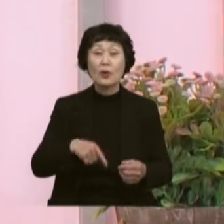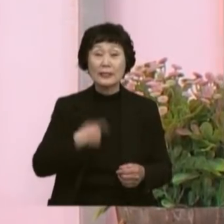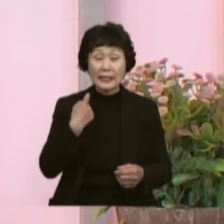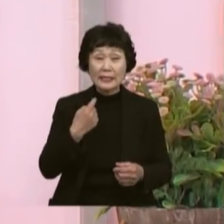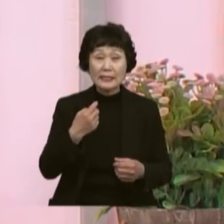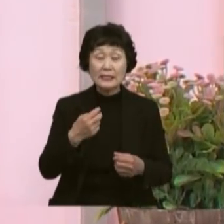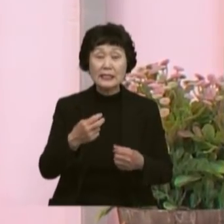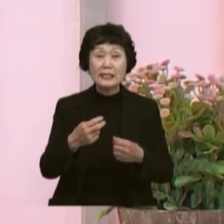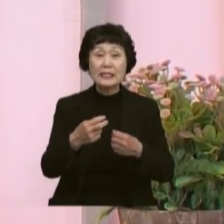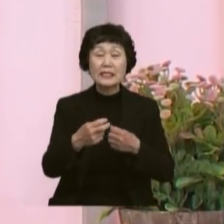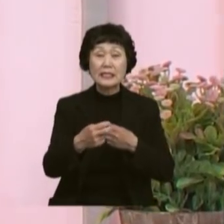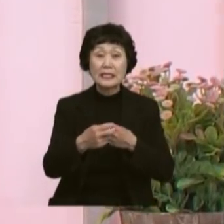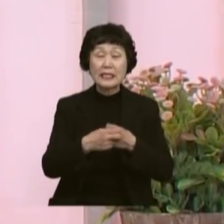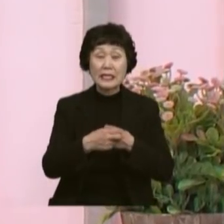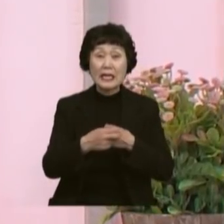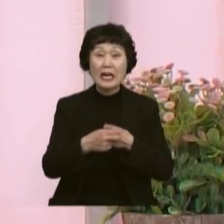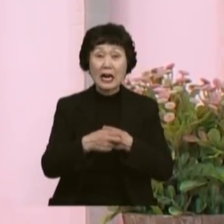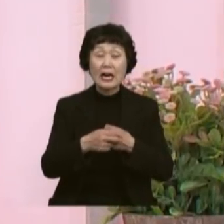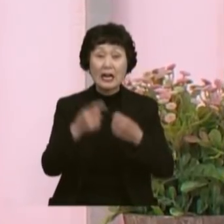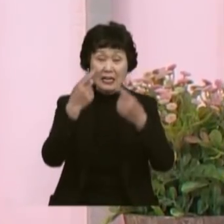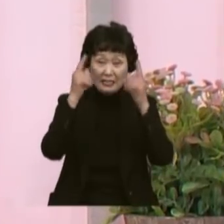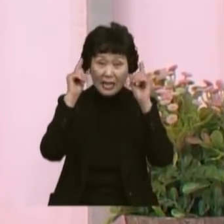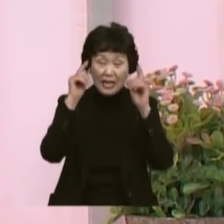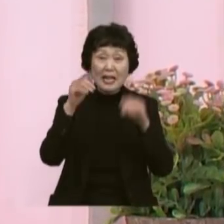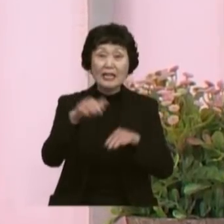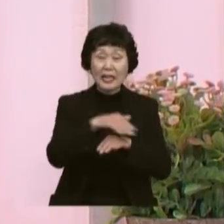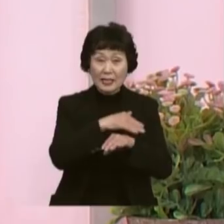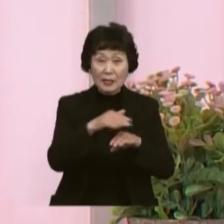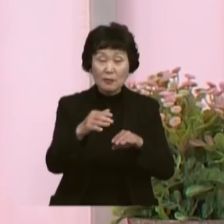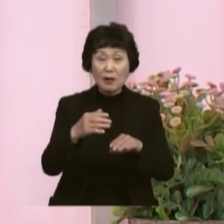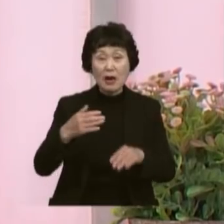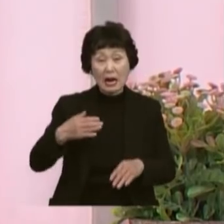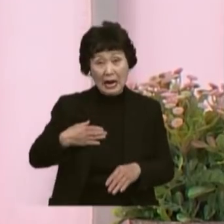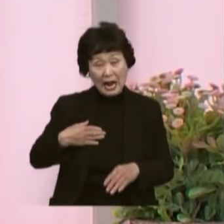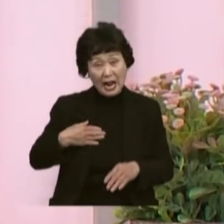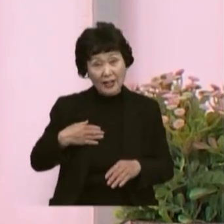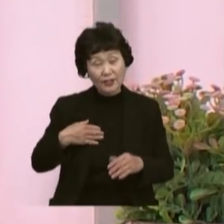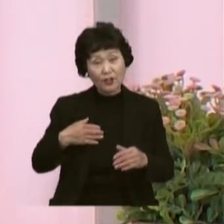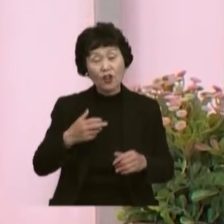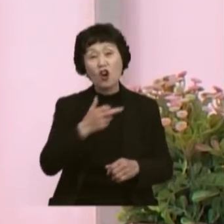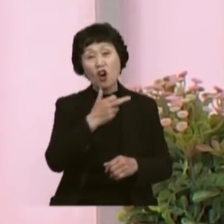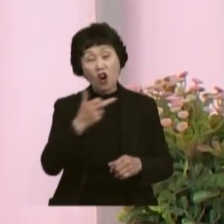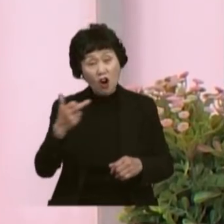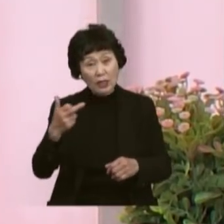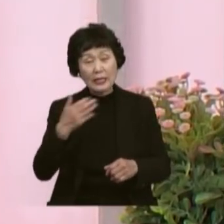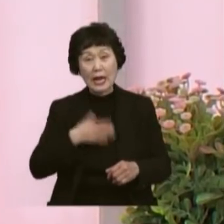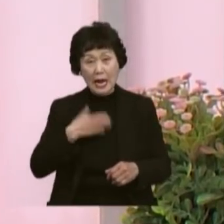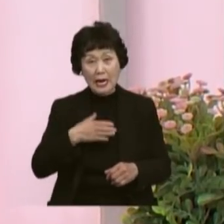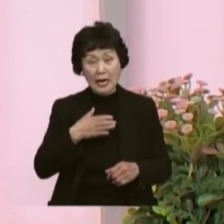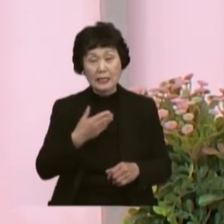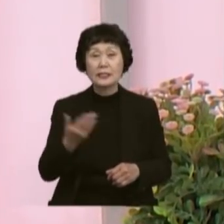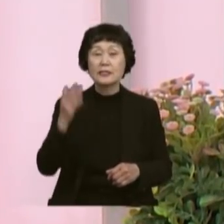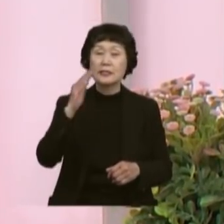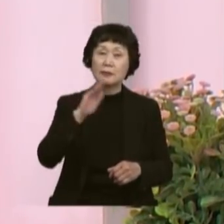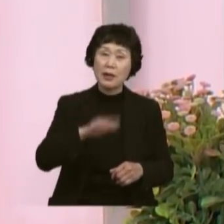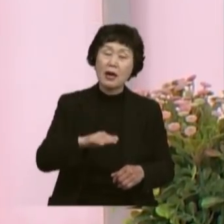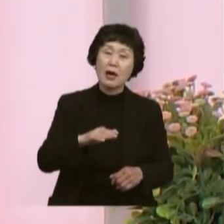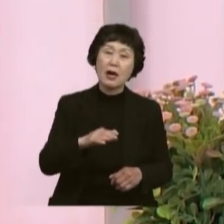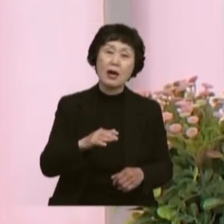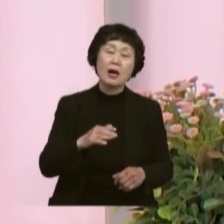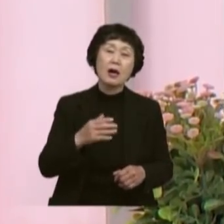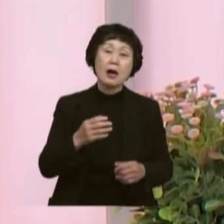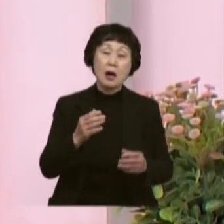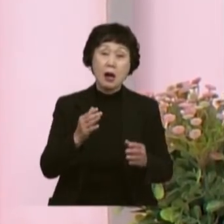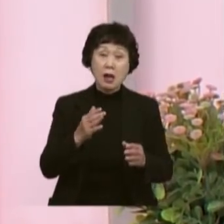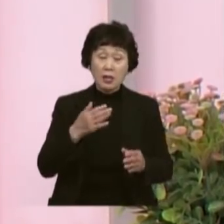자란다는 말은 배웠는데 그렇게 아플지도 몰랐지만 아, 난 27에 죽을 수 있구나. 근데 이